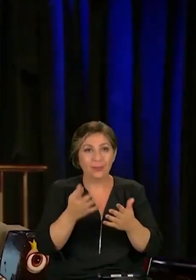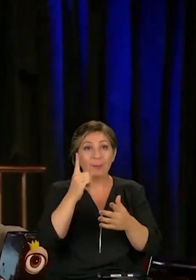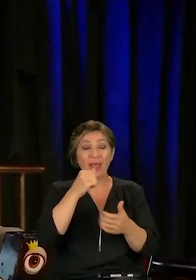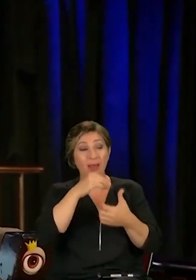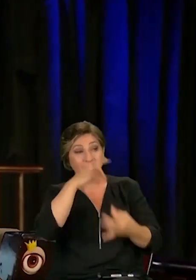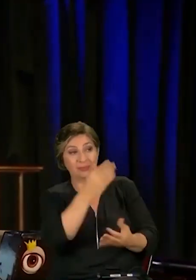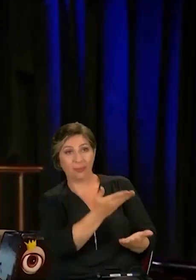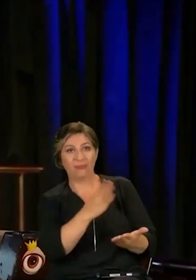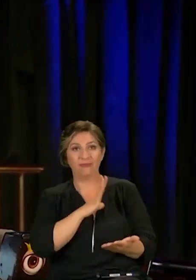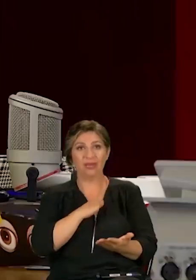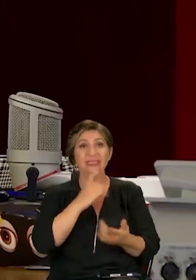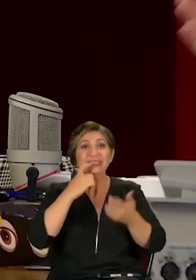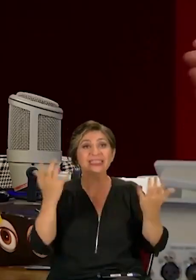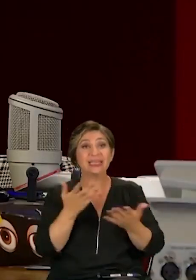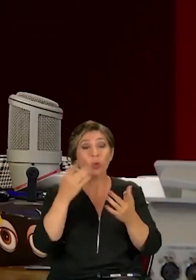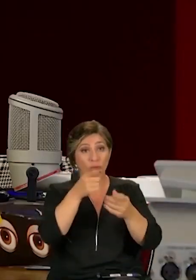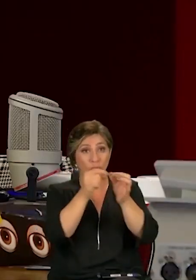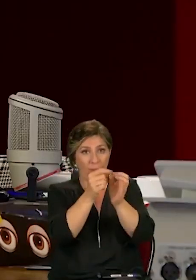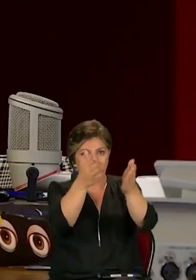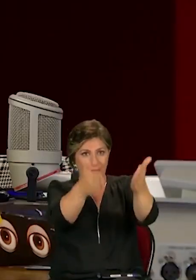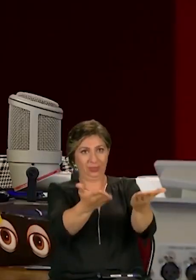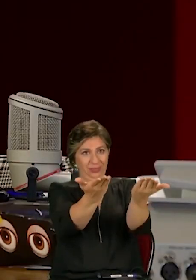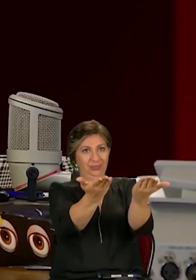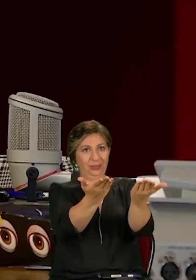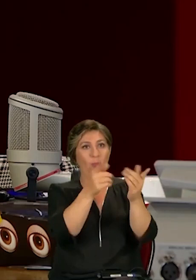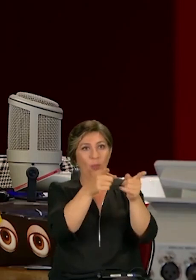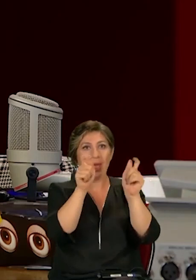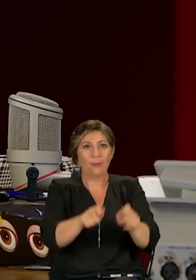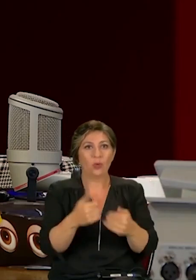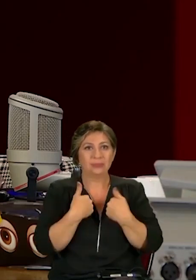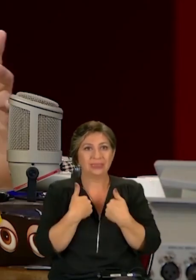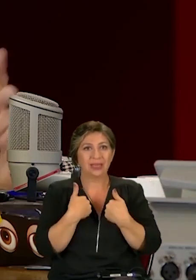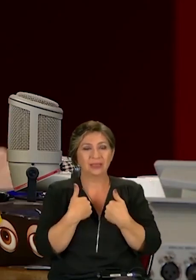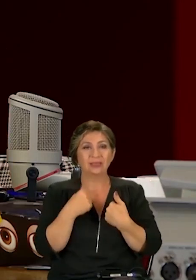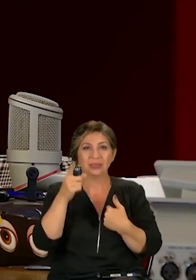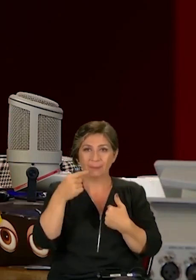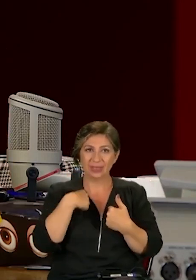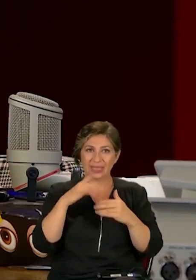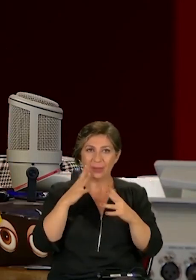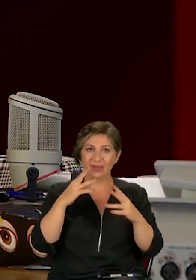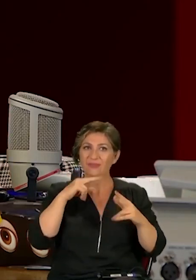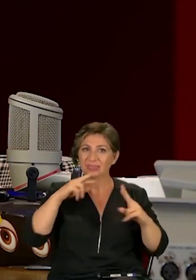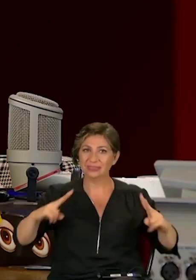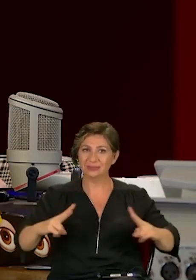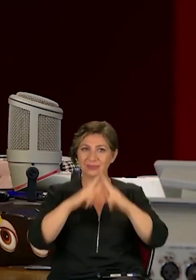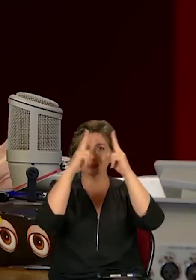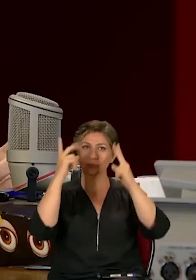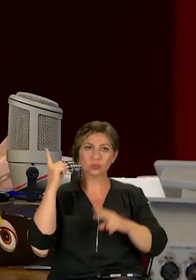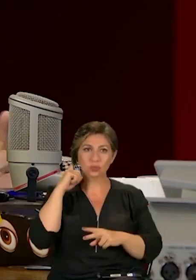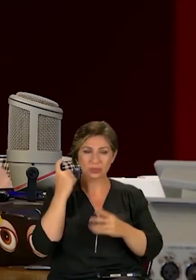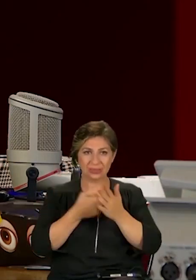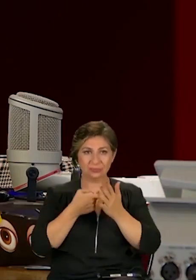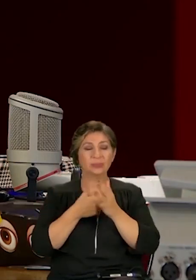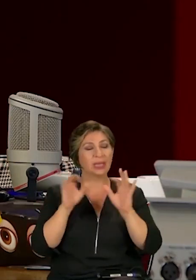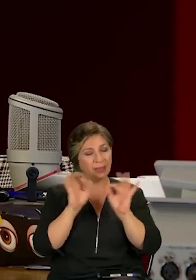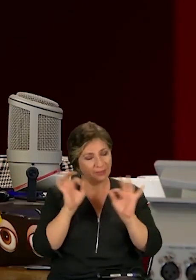insanları heyecana sürükleyen bir adam var yıllardır. O da Burhan. Burhan böyle yapıyor bize. Sen beni sanırım Paris'te İlk kez duyduğun ismimi